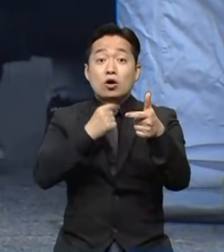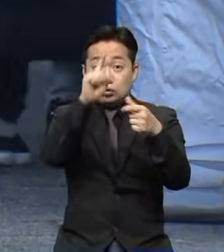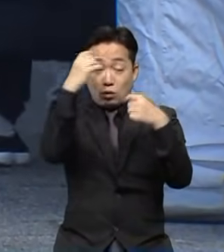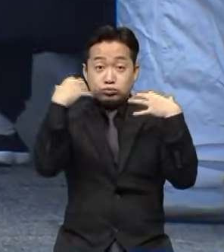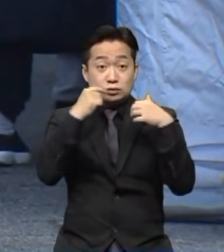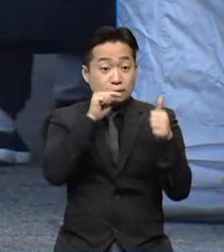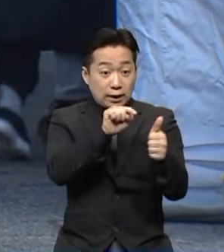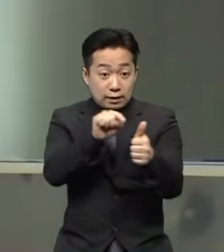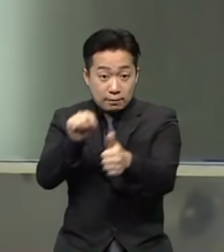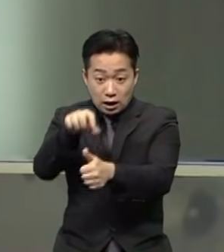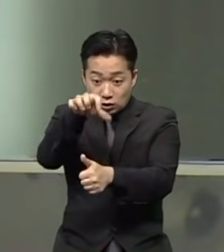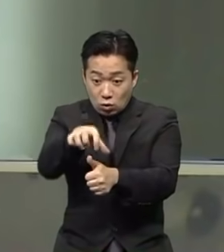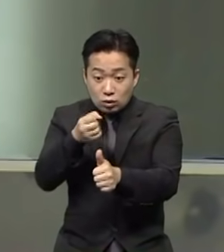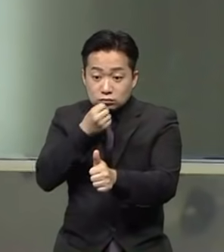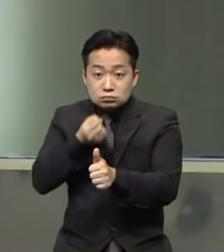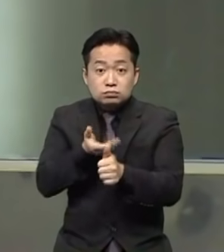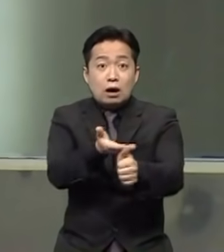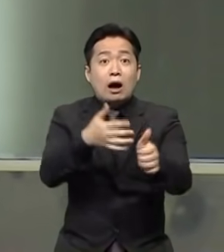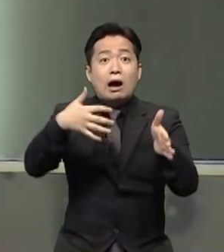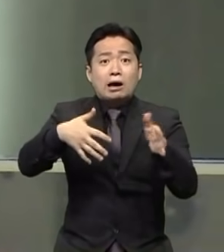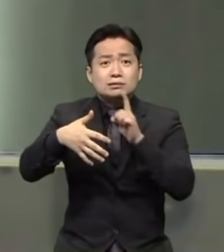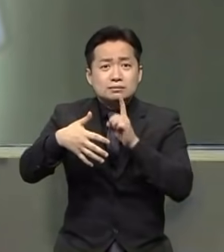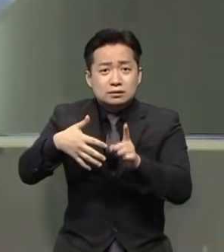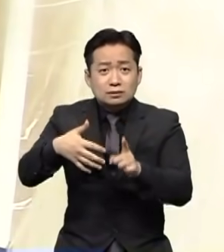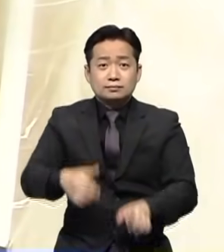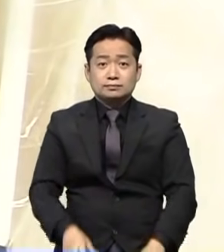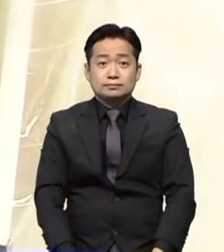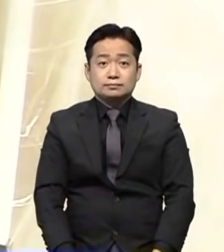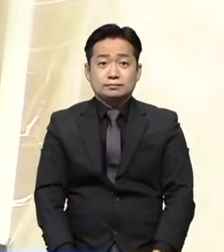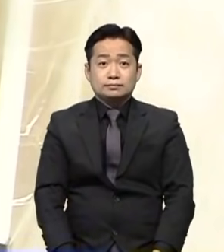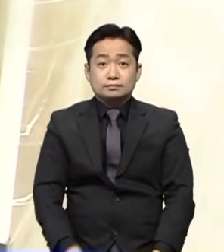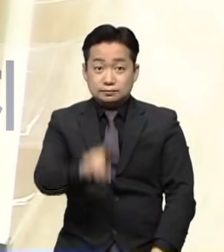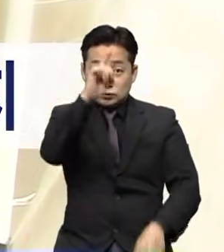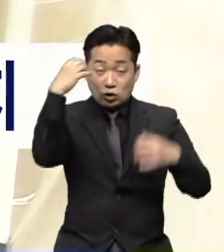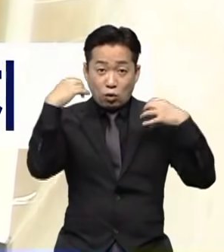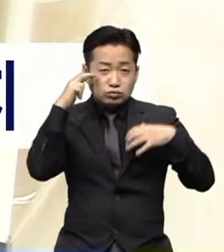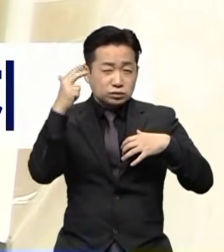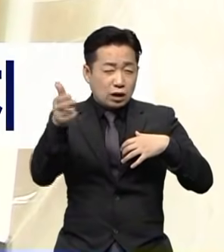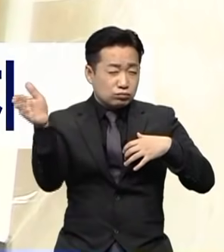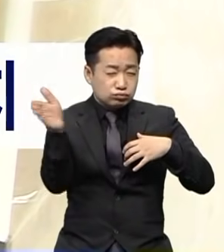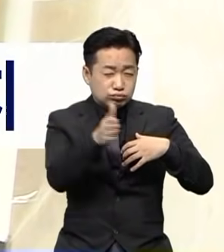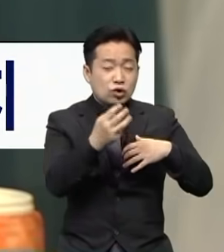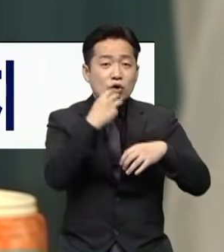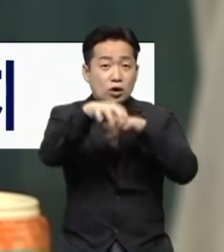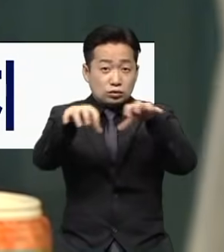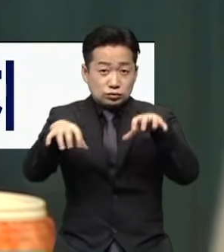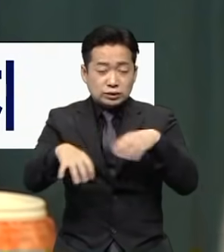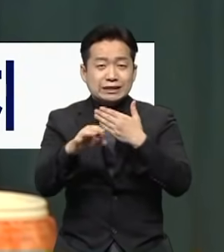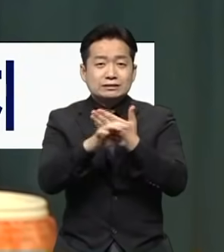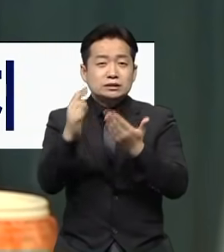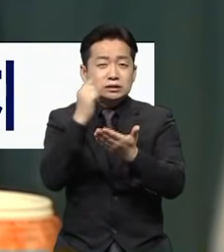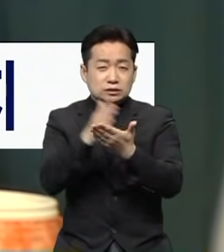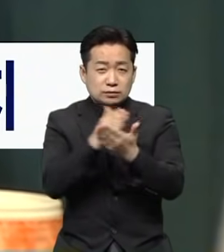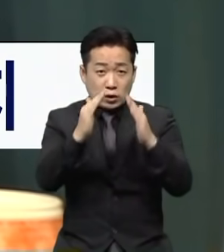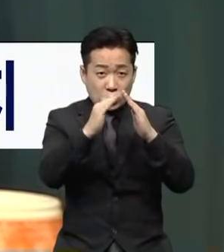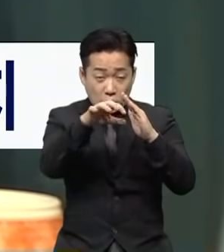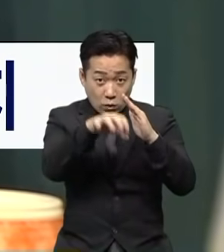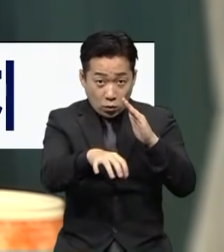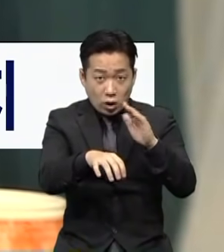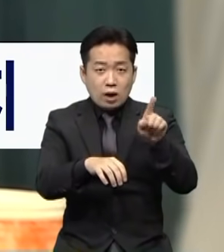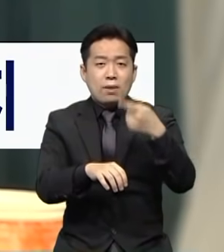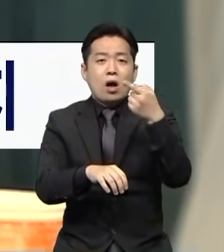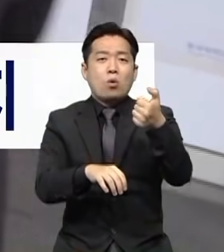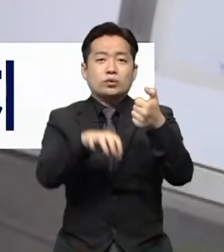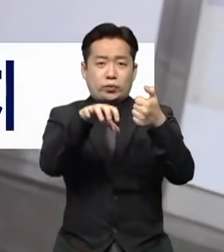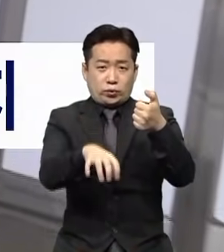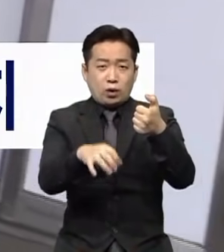지침이 현장에 전달되지 않고 있는 겁니다. 정부는 다음 주부터 수도권의 임시 선별진료소 150여 곳에서도